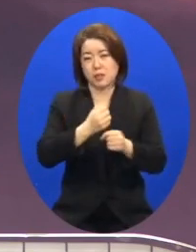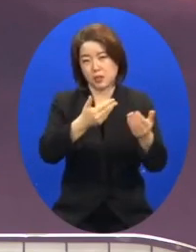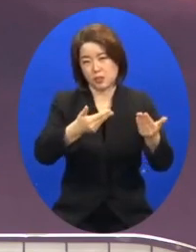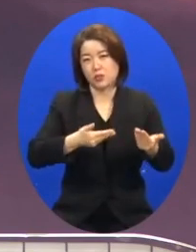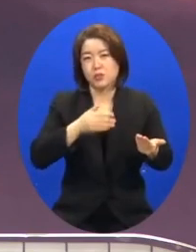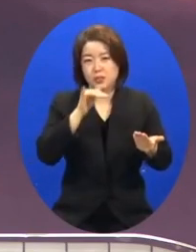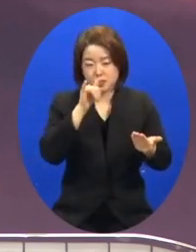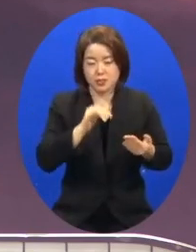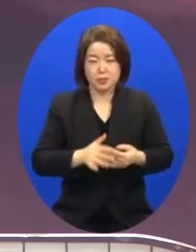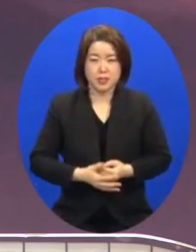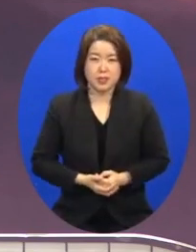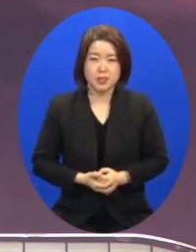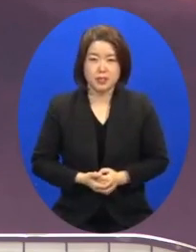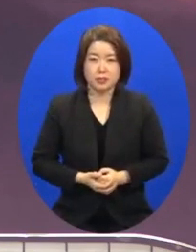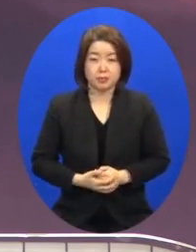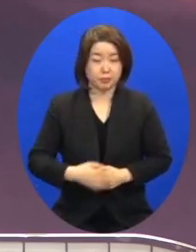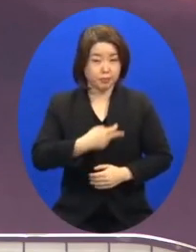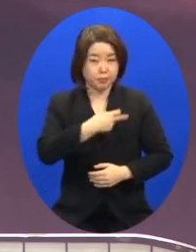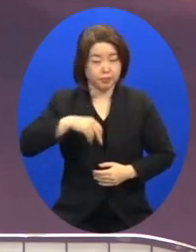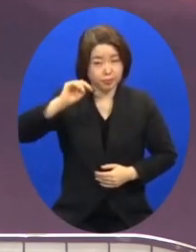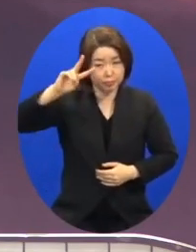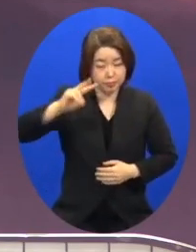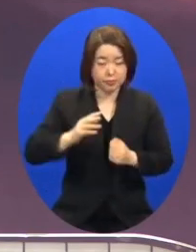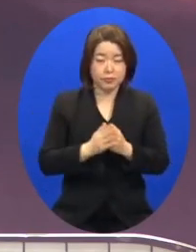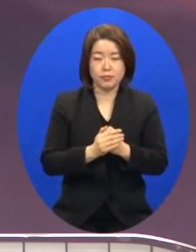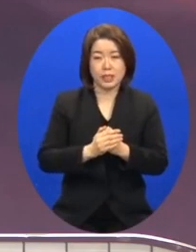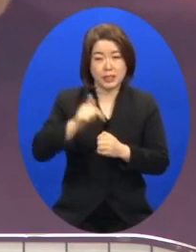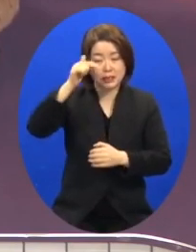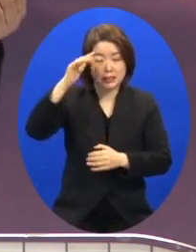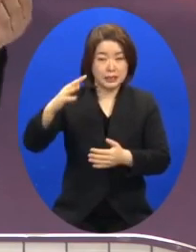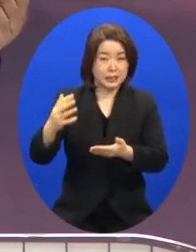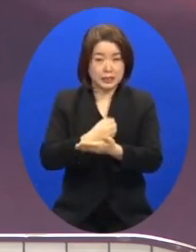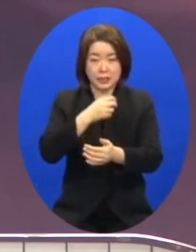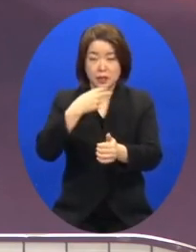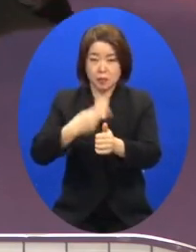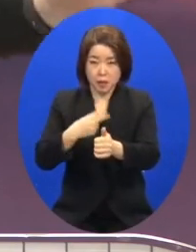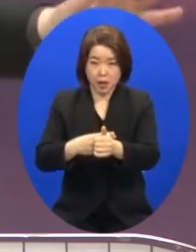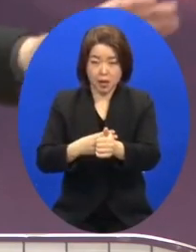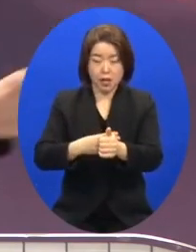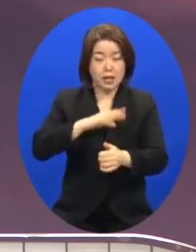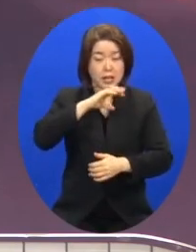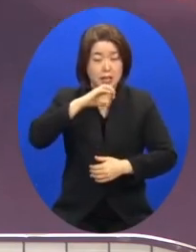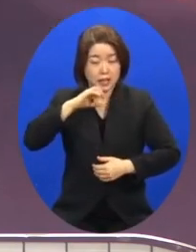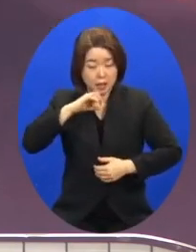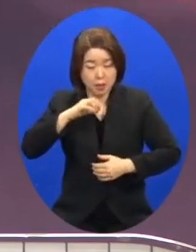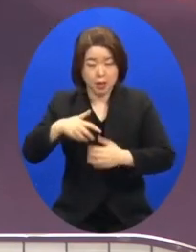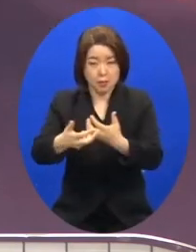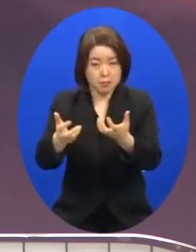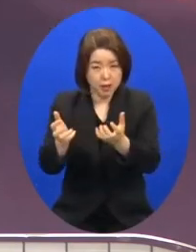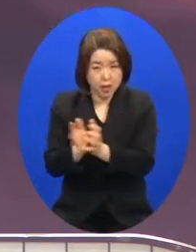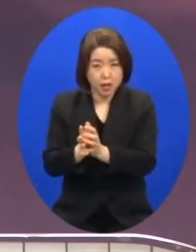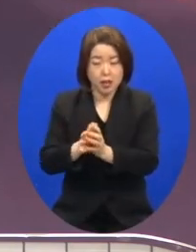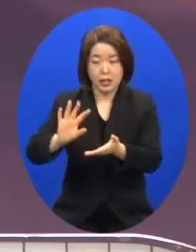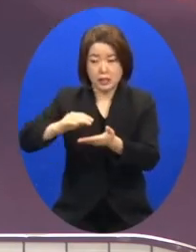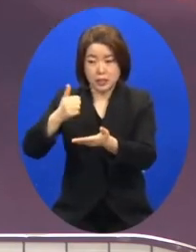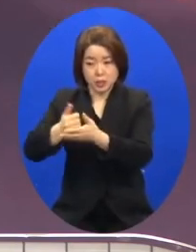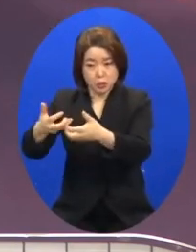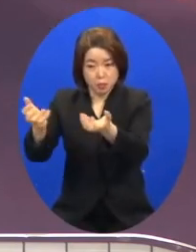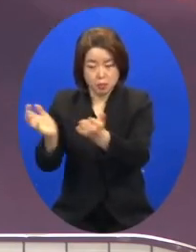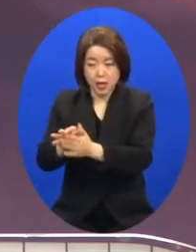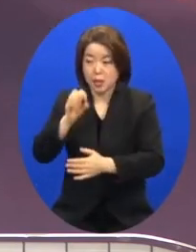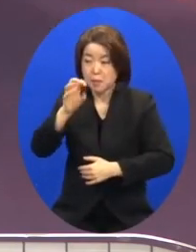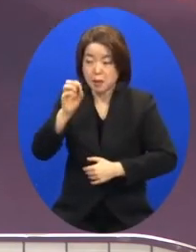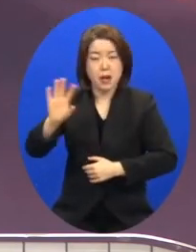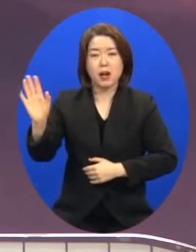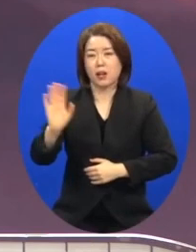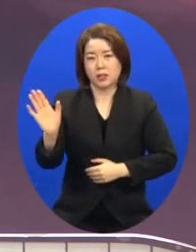사도 바울은 아볼로 팔아 개밥 1 그리스도 파에 대해서 말하지 않았어요 바울